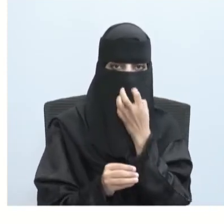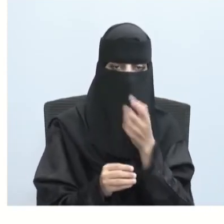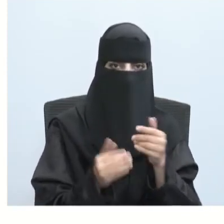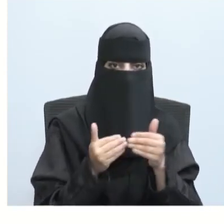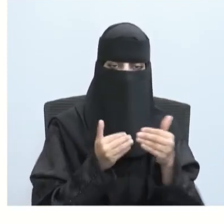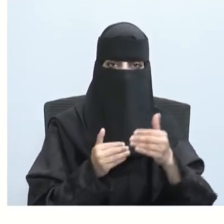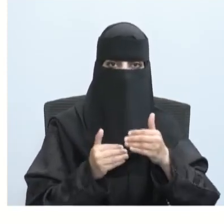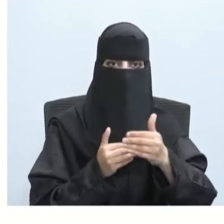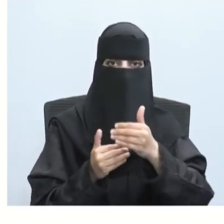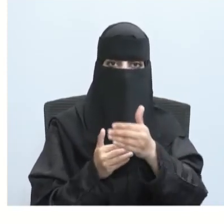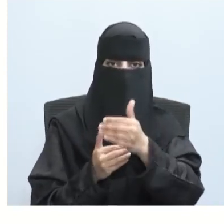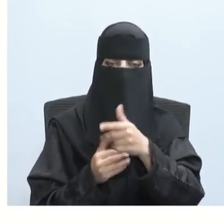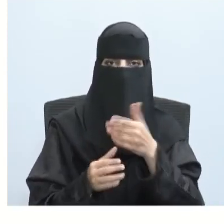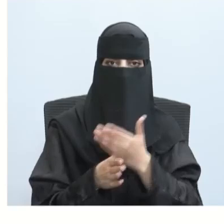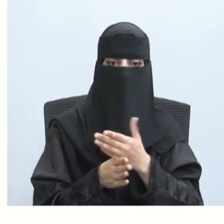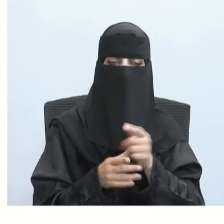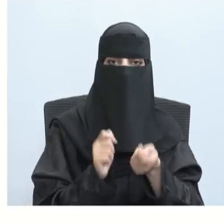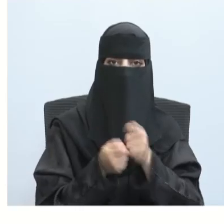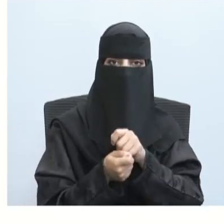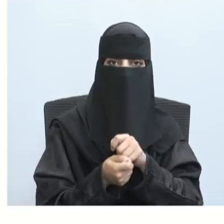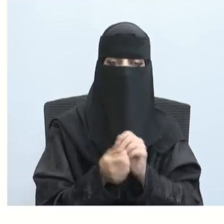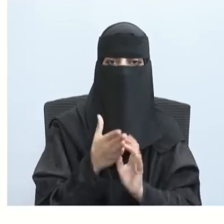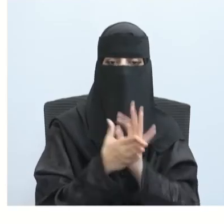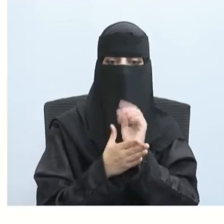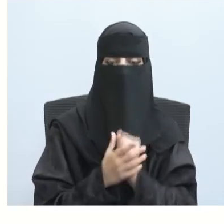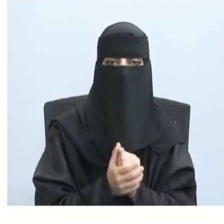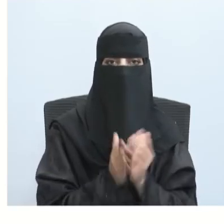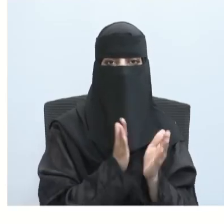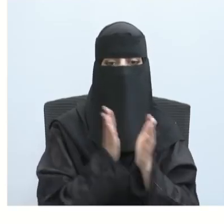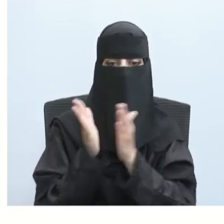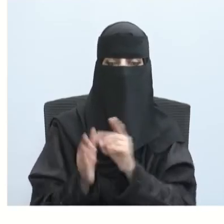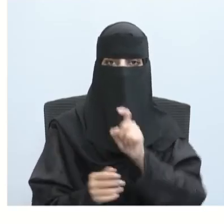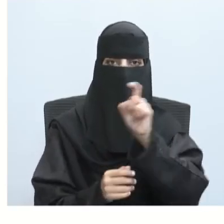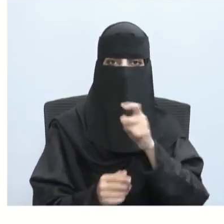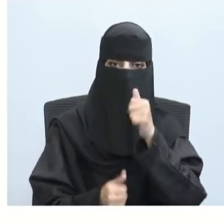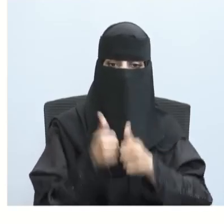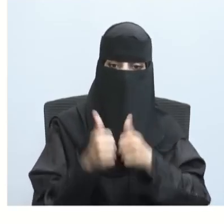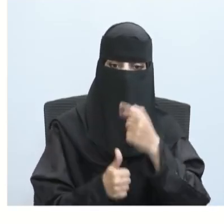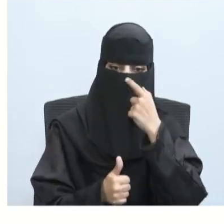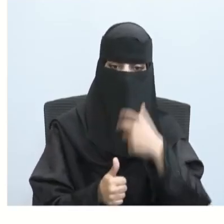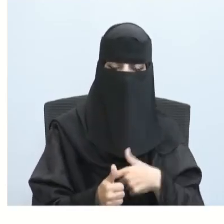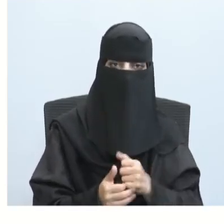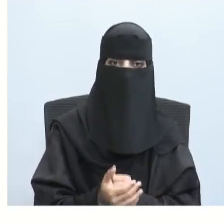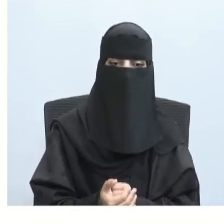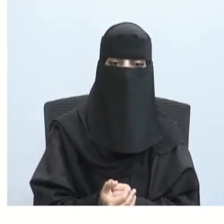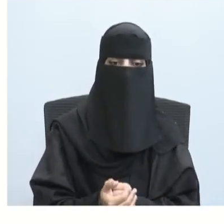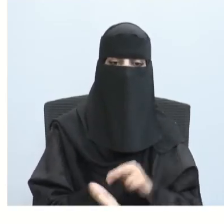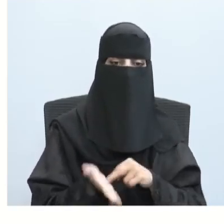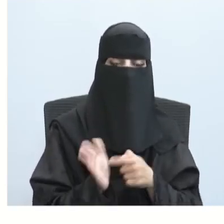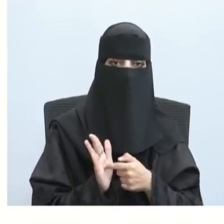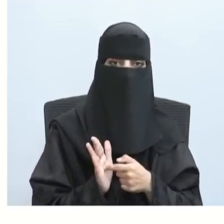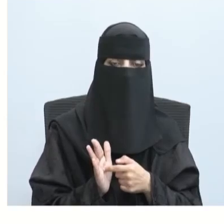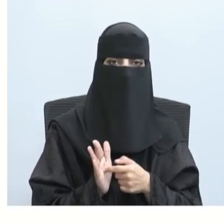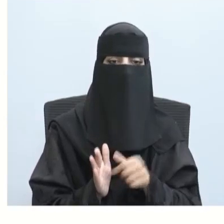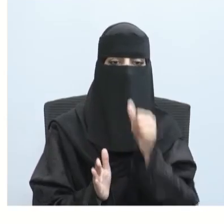لتتحول بذلك الى بخار نتجه الى سؤال اختبر نفسي في عمليه التتابع ماذا يحدث